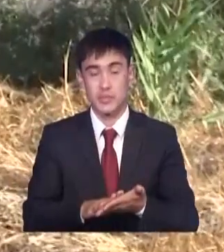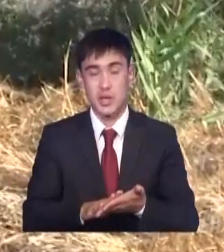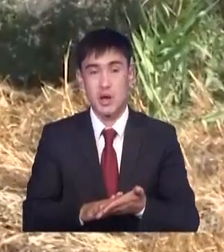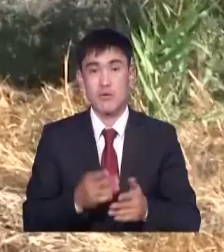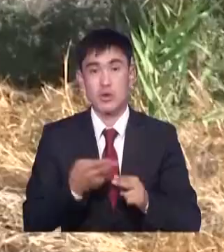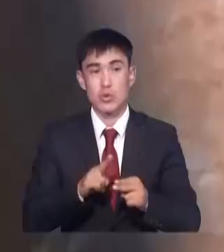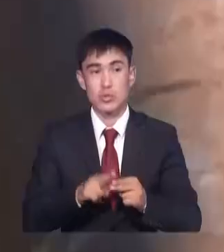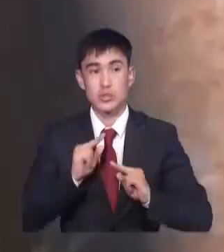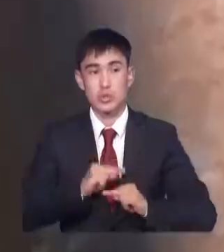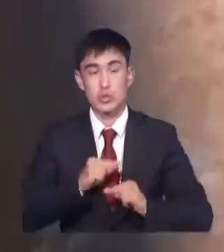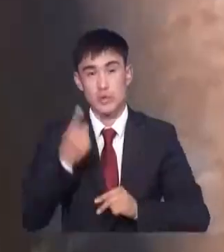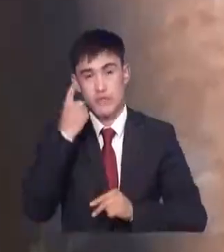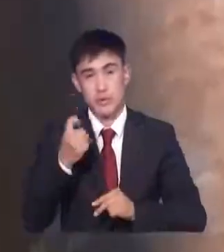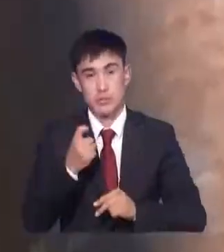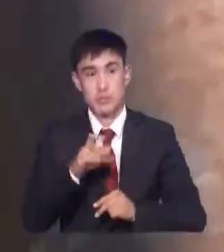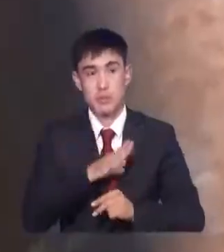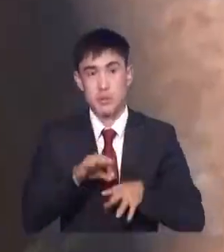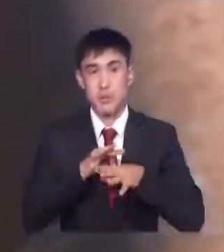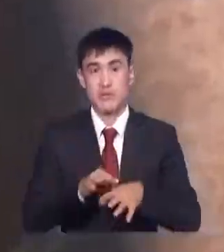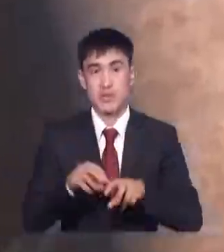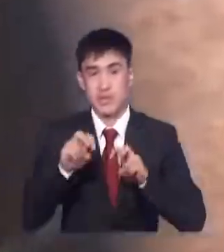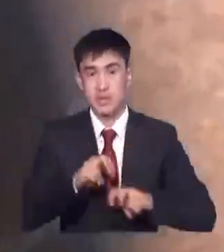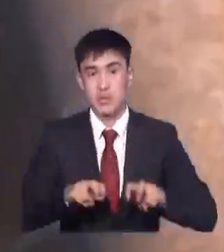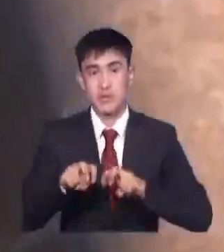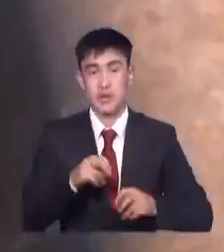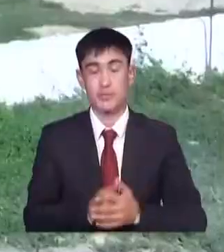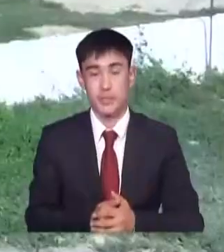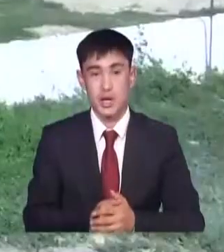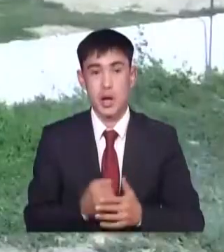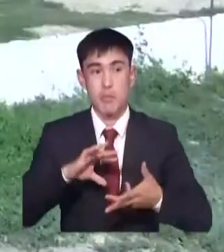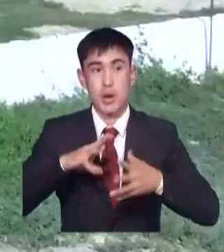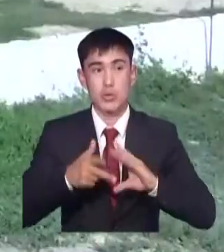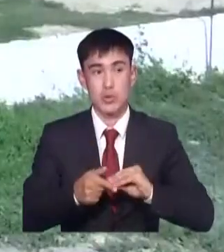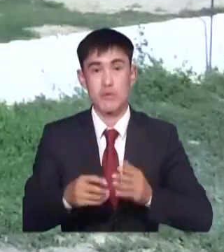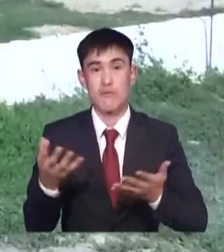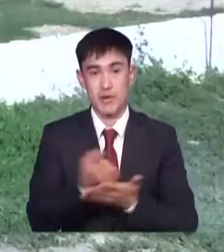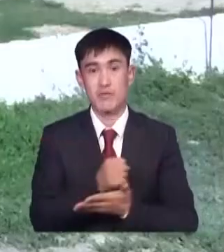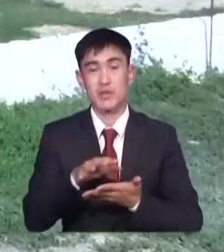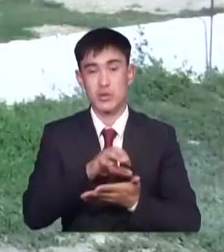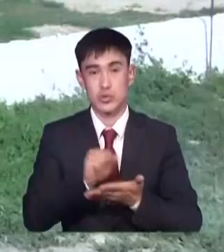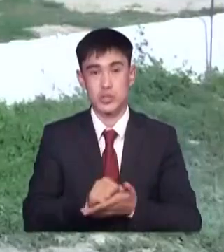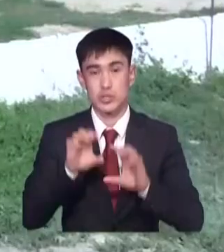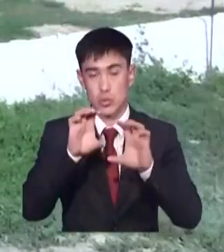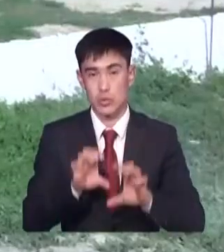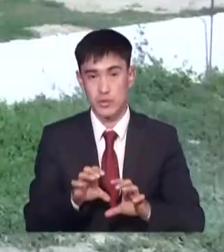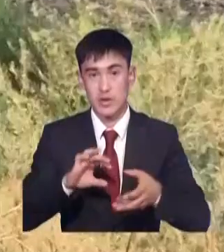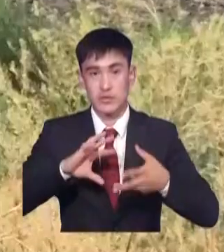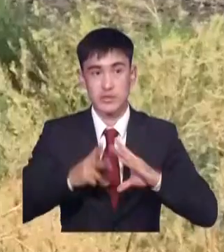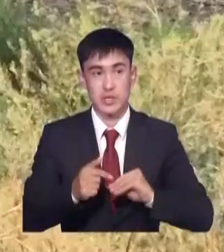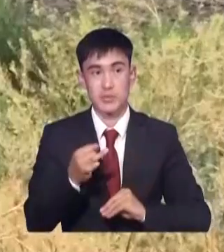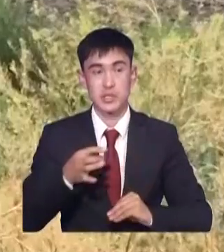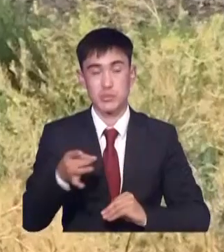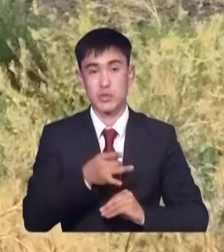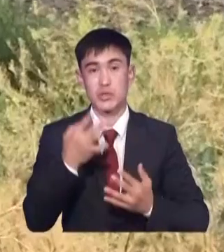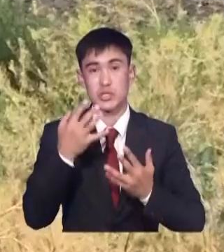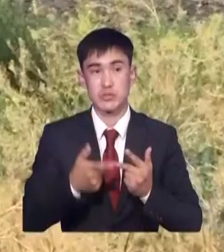рамках которых сотрудниками ведомства были проведены необходимые проверки, а по итогам выявлен ряд нарушений закона. В целом в Илийском